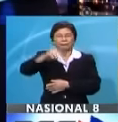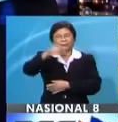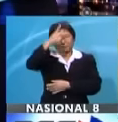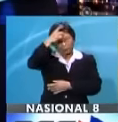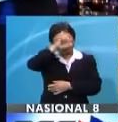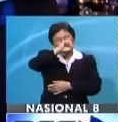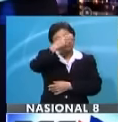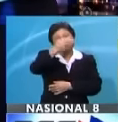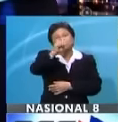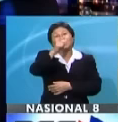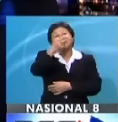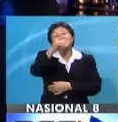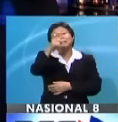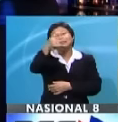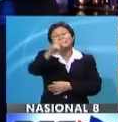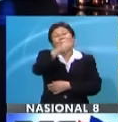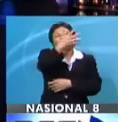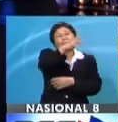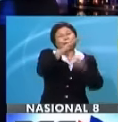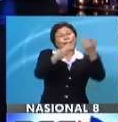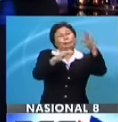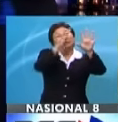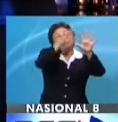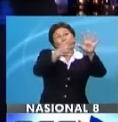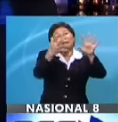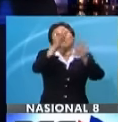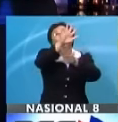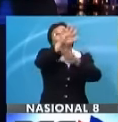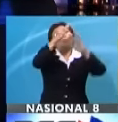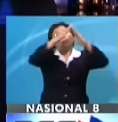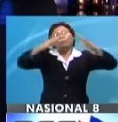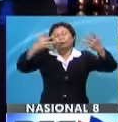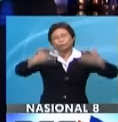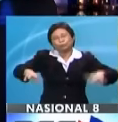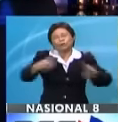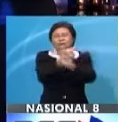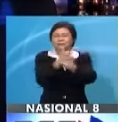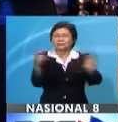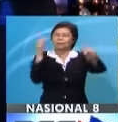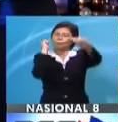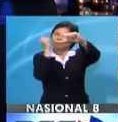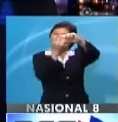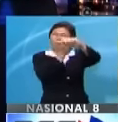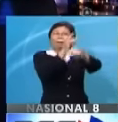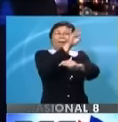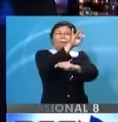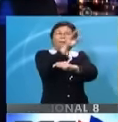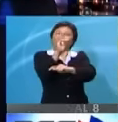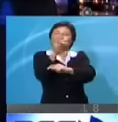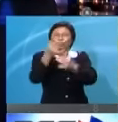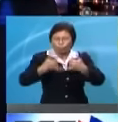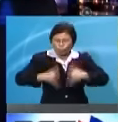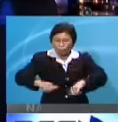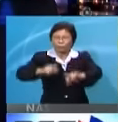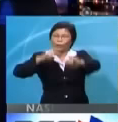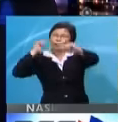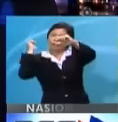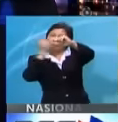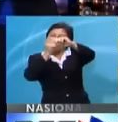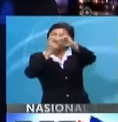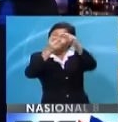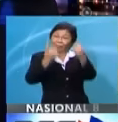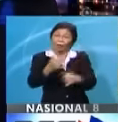Syahidan Kassim menyatakan setakat 15 Mei, 5 rumah telah siap dibina sementara 87 lagi masih dalam peringkat